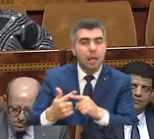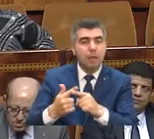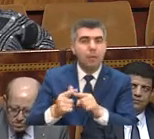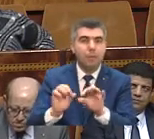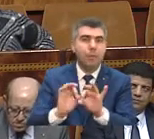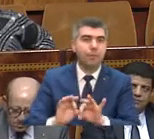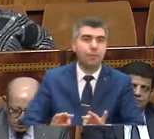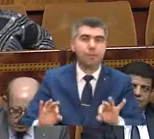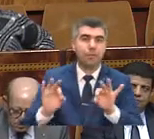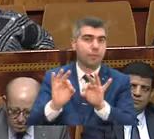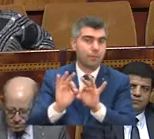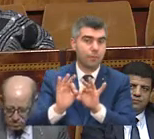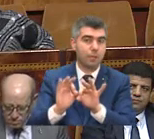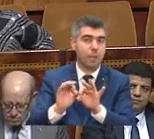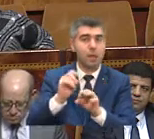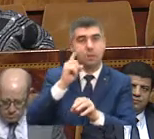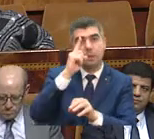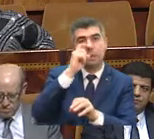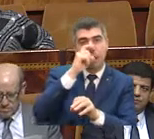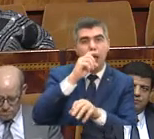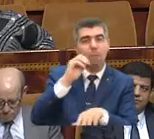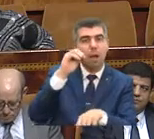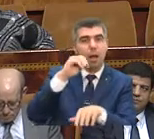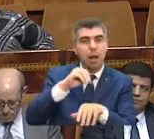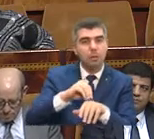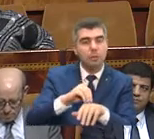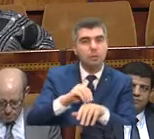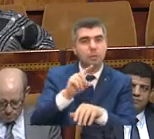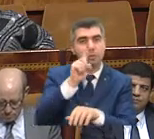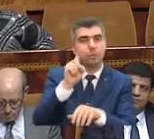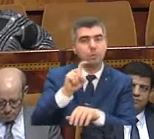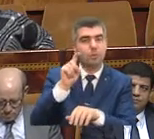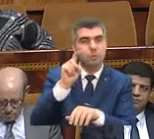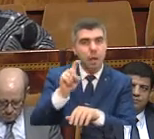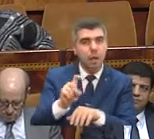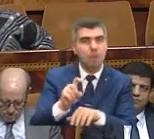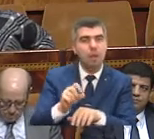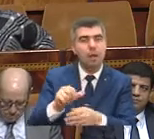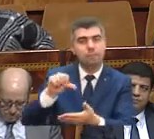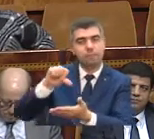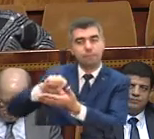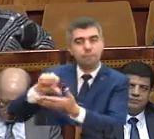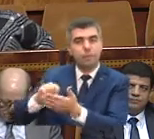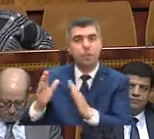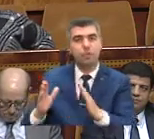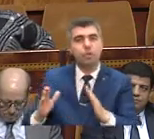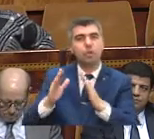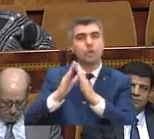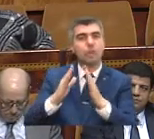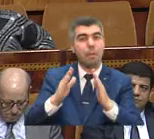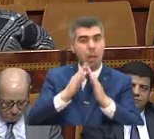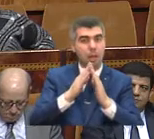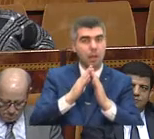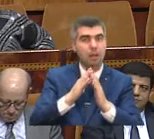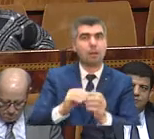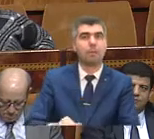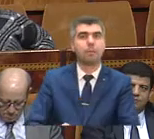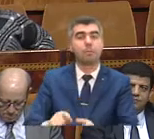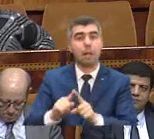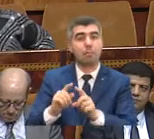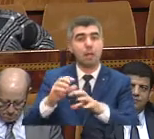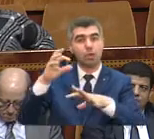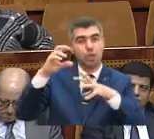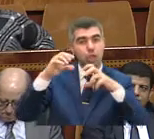عن الصعوبات اللي كتوجد هاد الجامعات الترابية بحكم وجودها في مناطق جبلية في الوقيته ديال